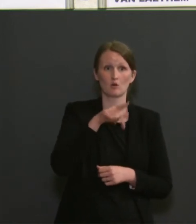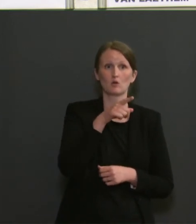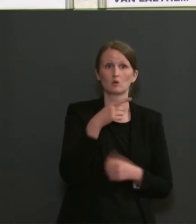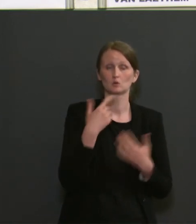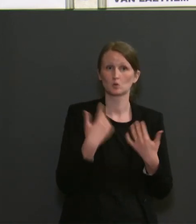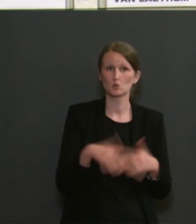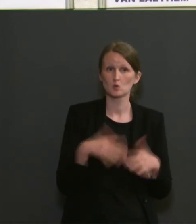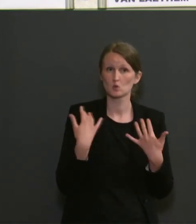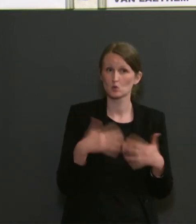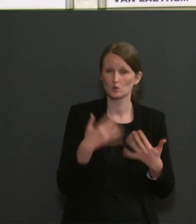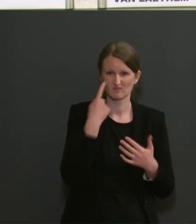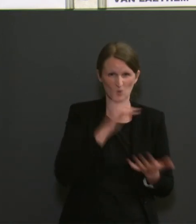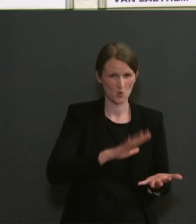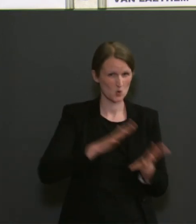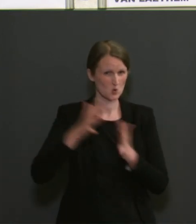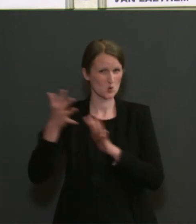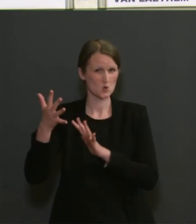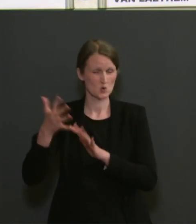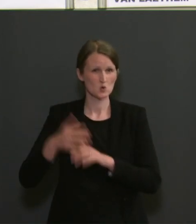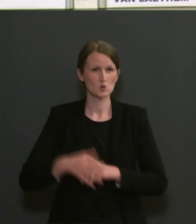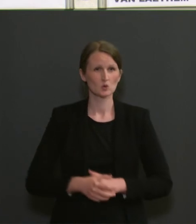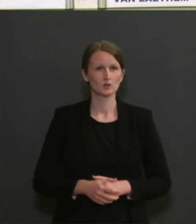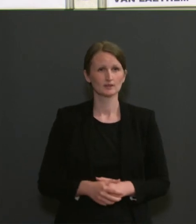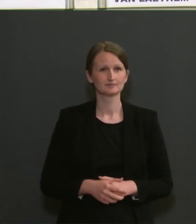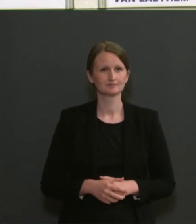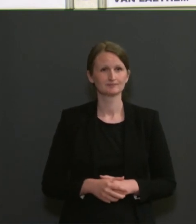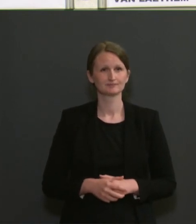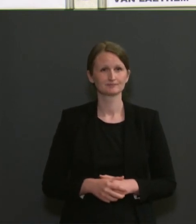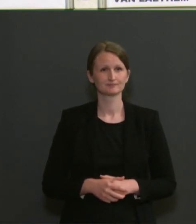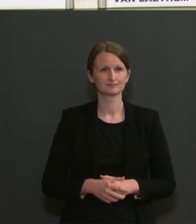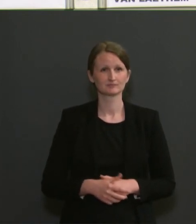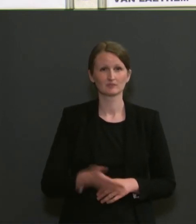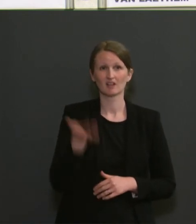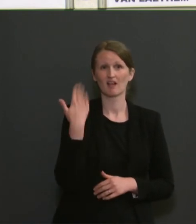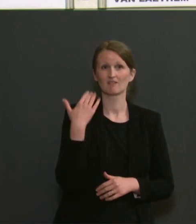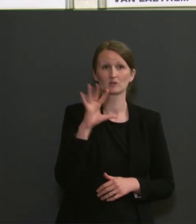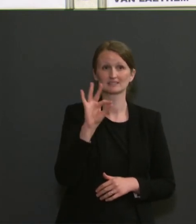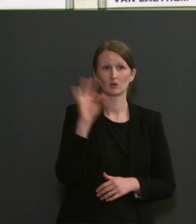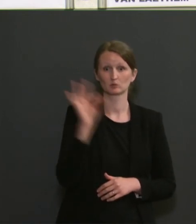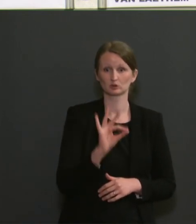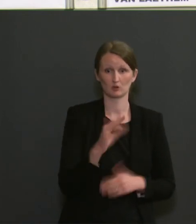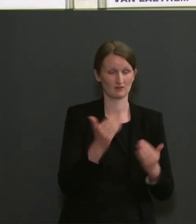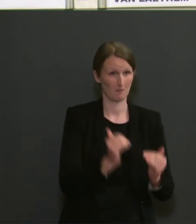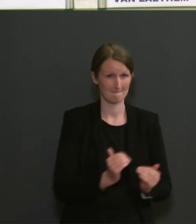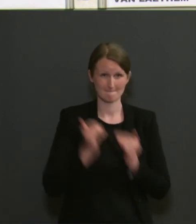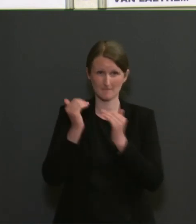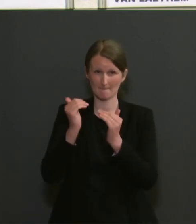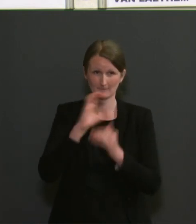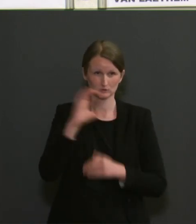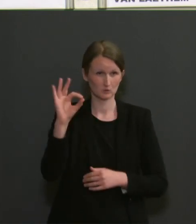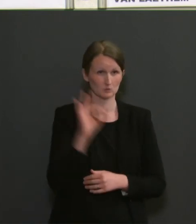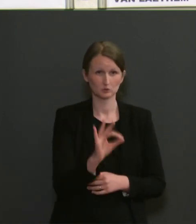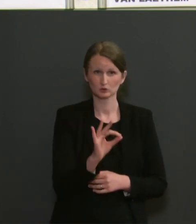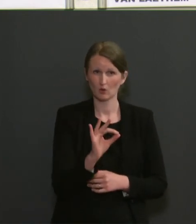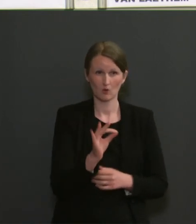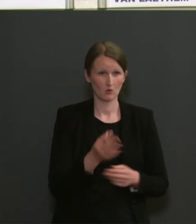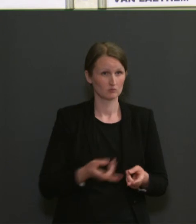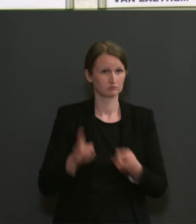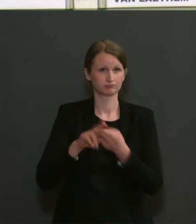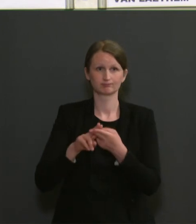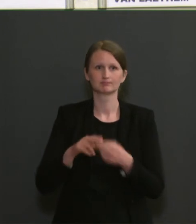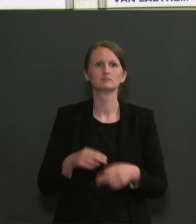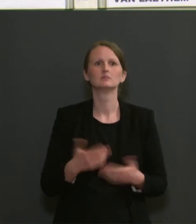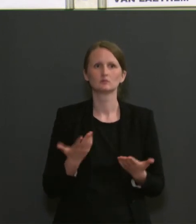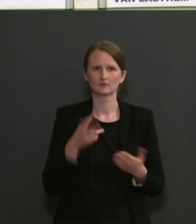et a augmenté de 50 à 100%, puisque en Flandre, on est passé de 8% à 16% des maisons de repos,